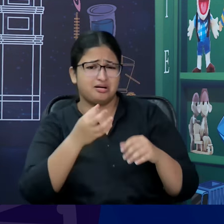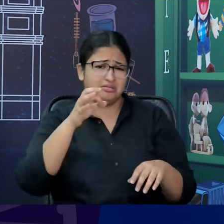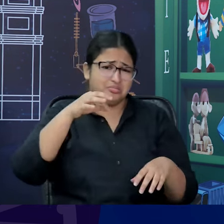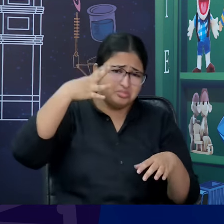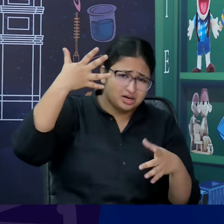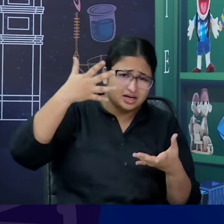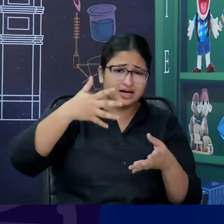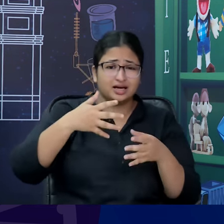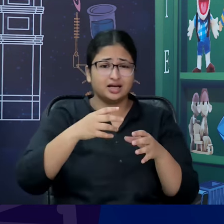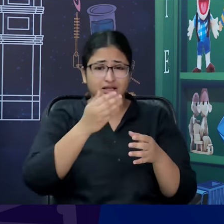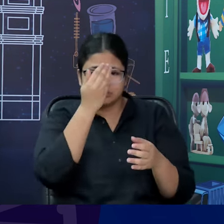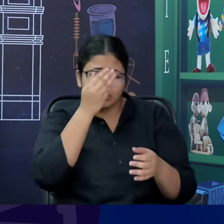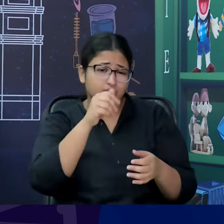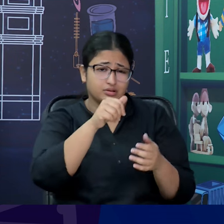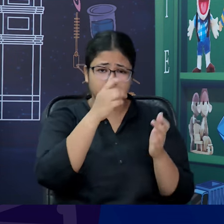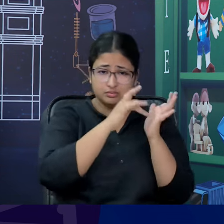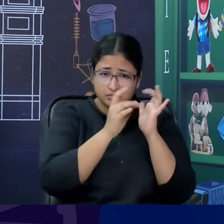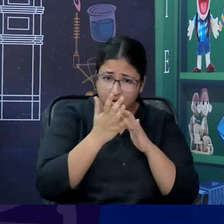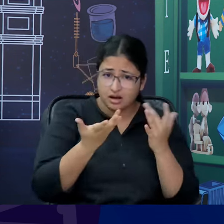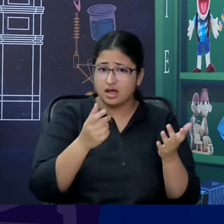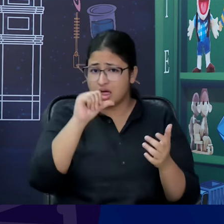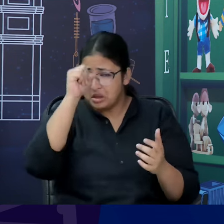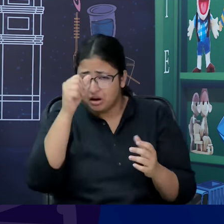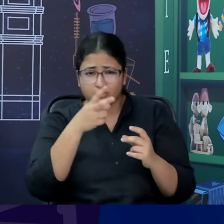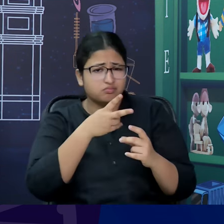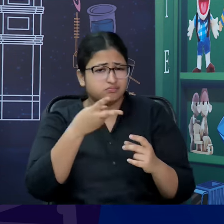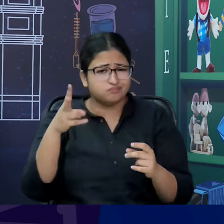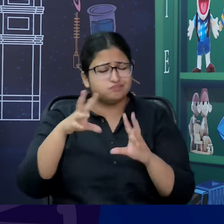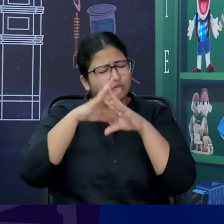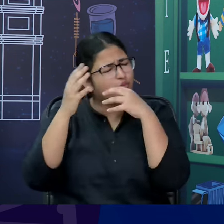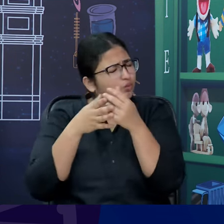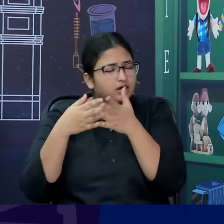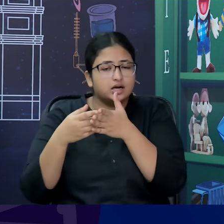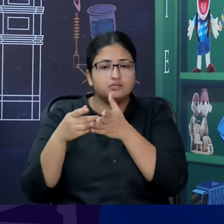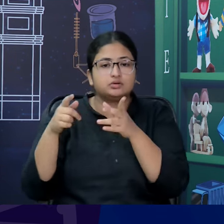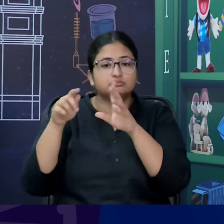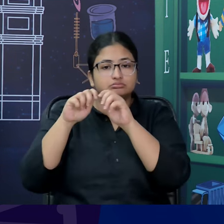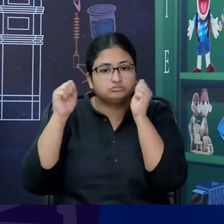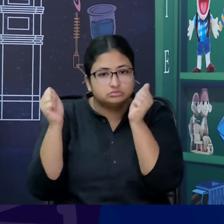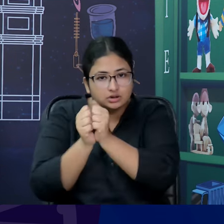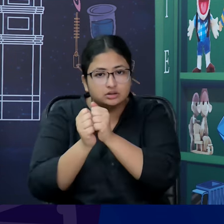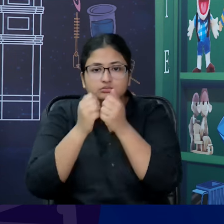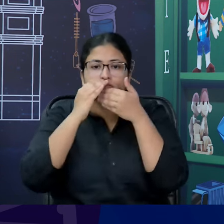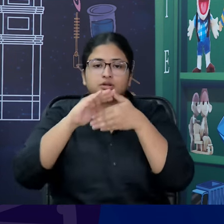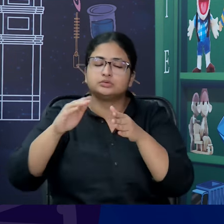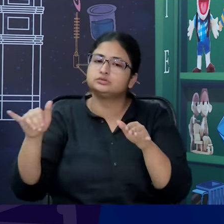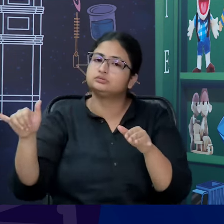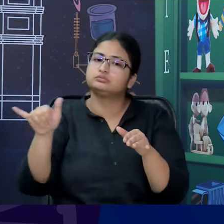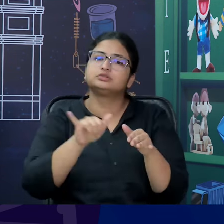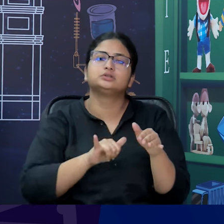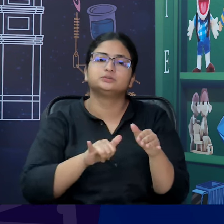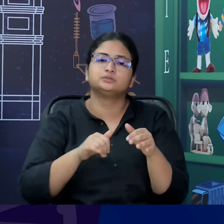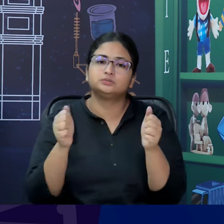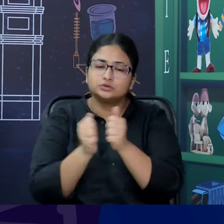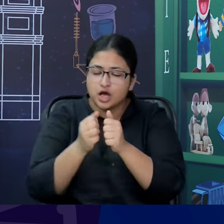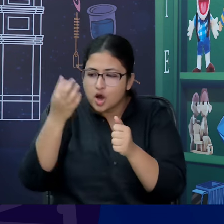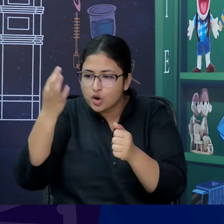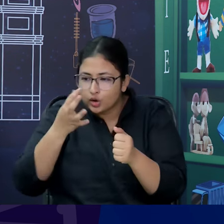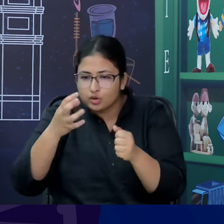किसी का भी बच्चा हो बच्चा बच्चा होता है और वह अपने मनोरंजन के लिए नए-नए खेल इजाद कर लेता है उसी